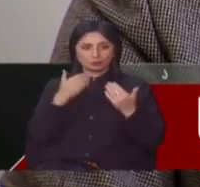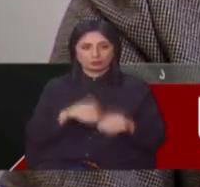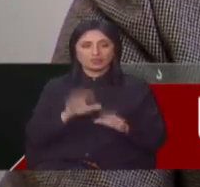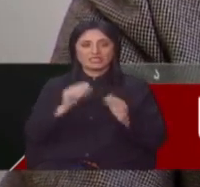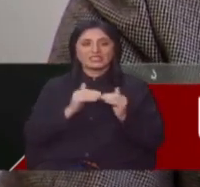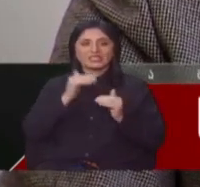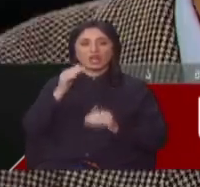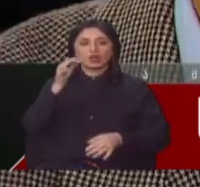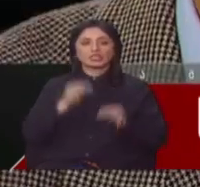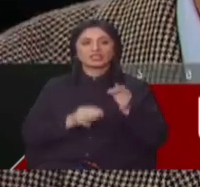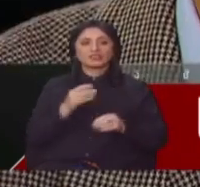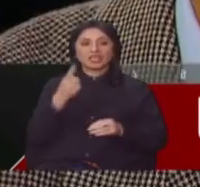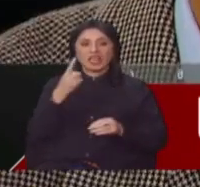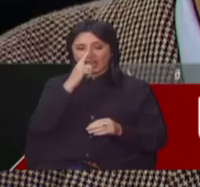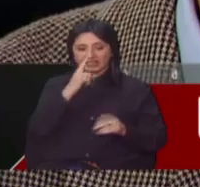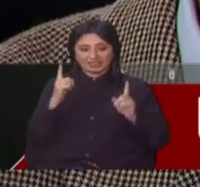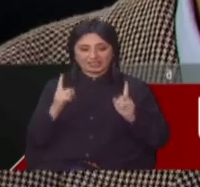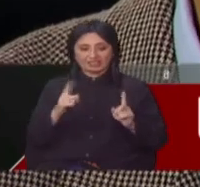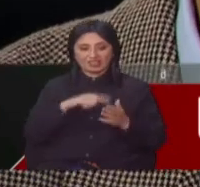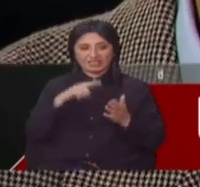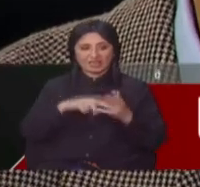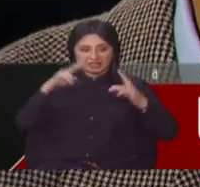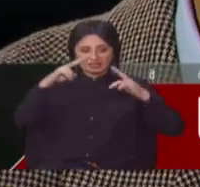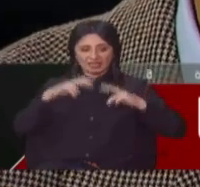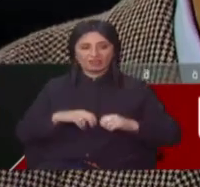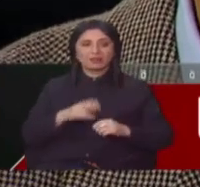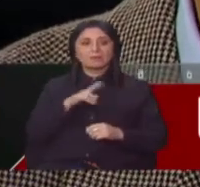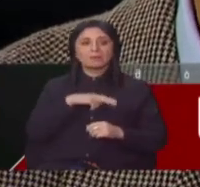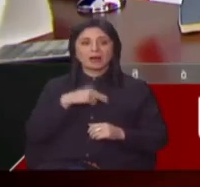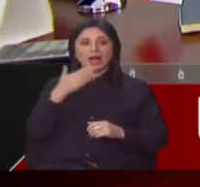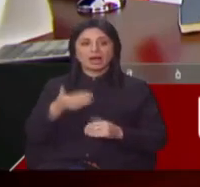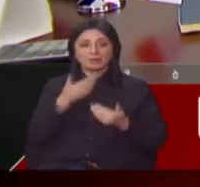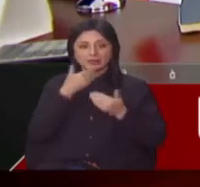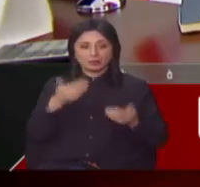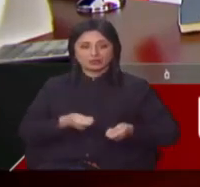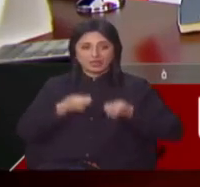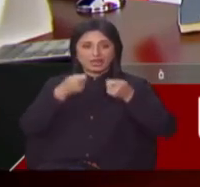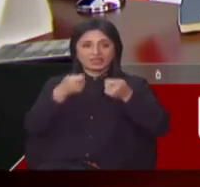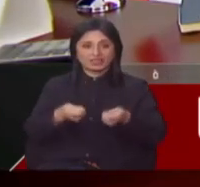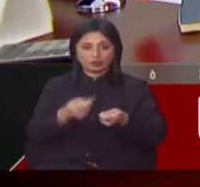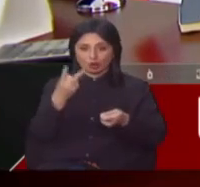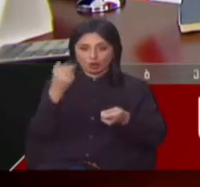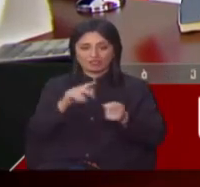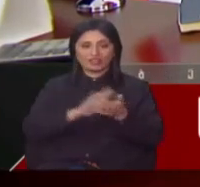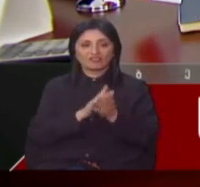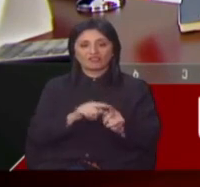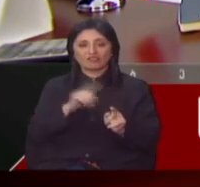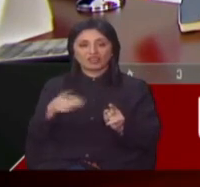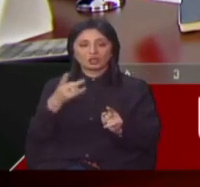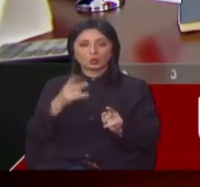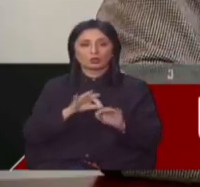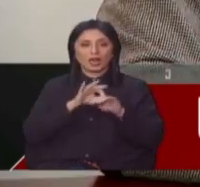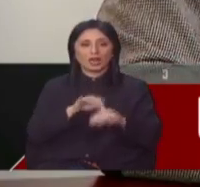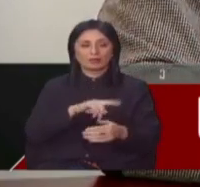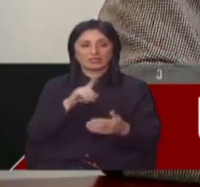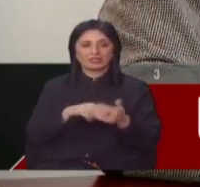să constituția să se martos erti tu iau să gătă drezgan să chelsa dat chelo parlamentul istuiz dasc nu iscada ce mi dan uric viris vadași unda gai martos